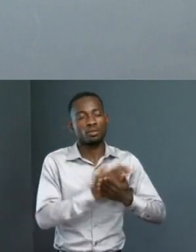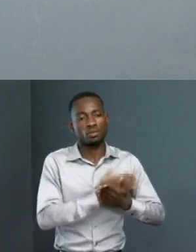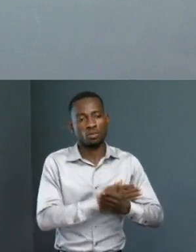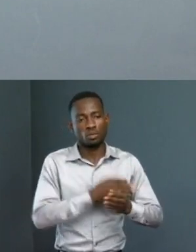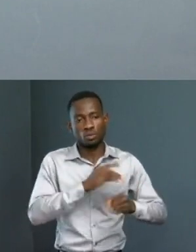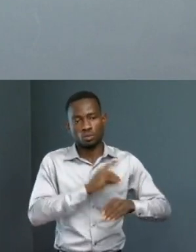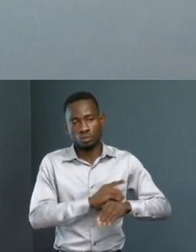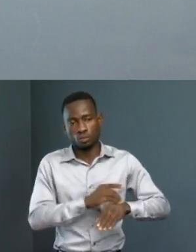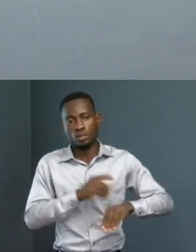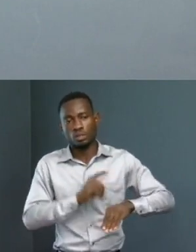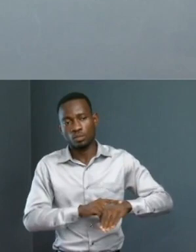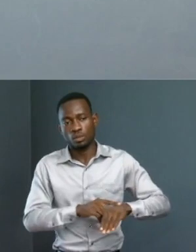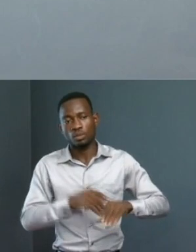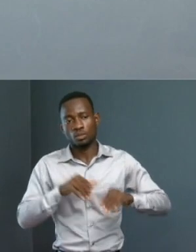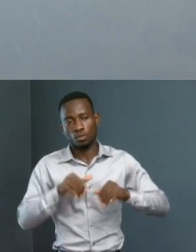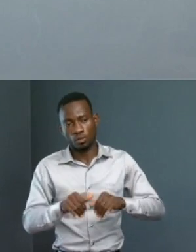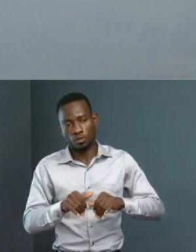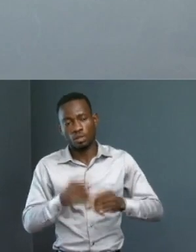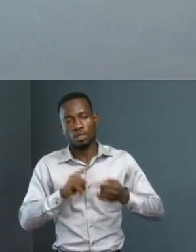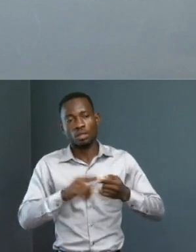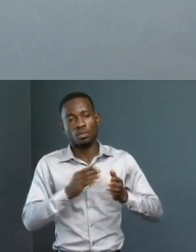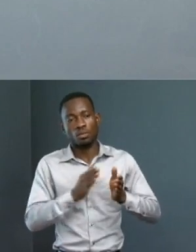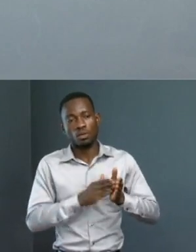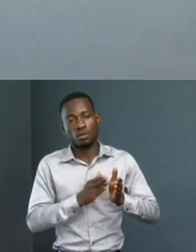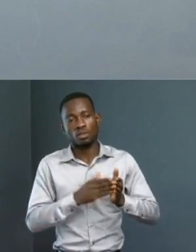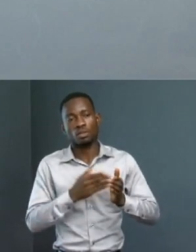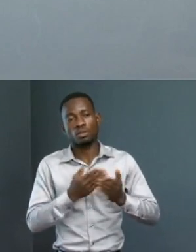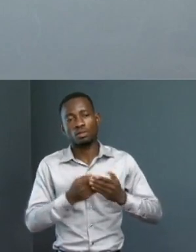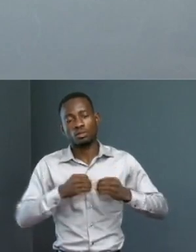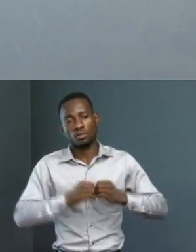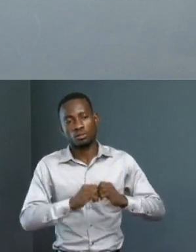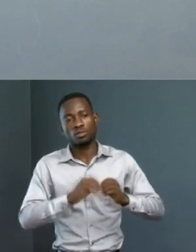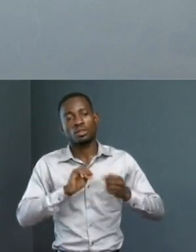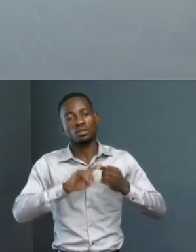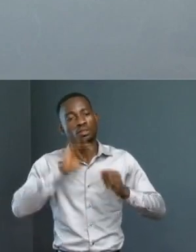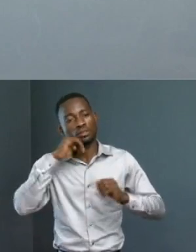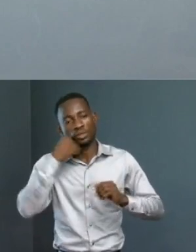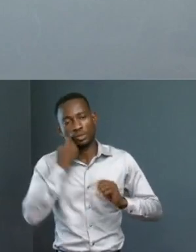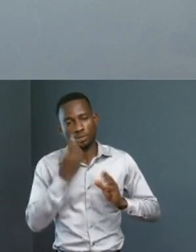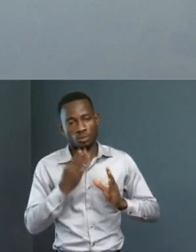durant ces périodes de confinement. À bonne école, continue et à très bientôt.